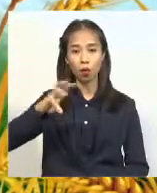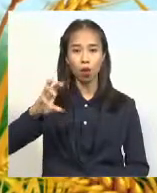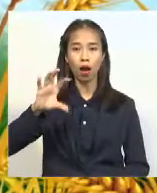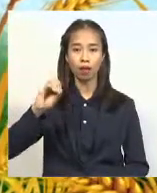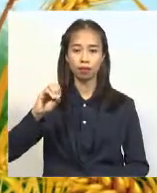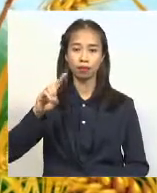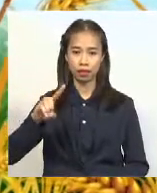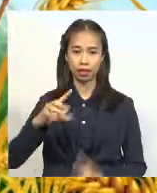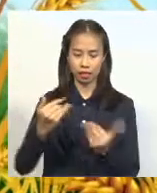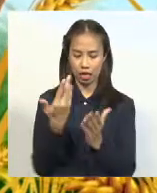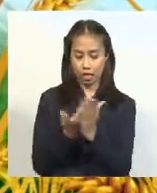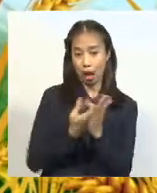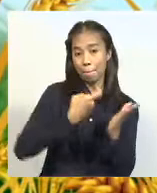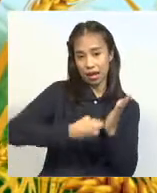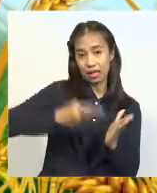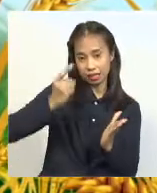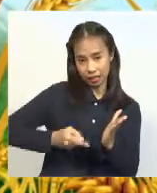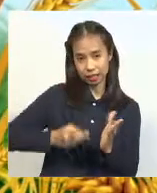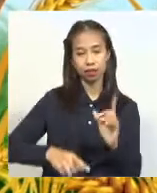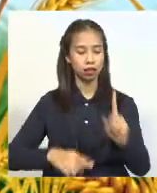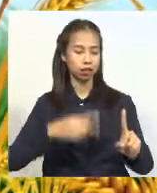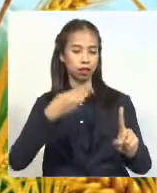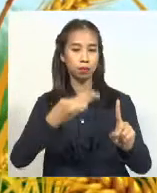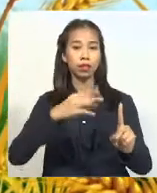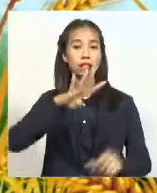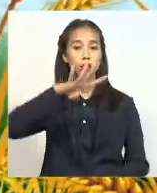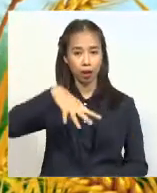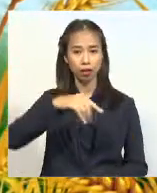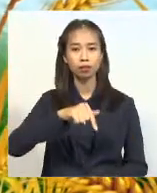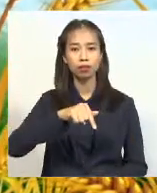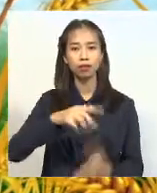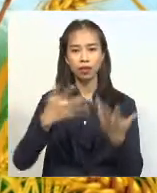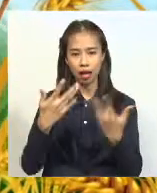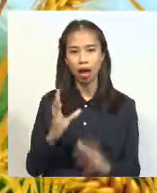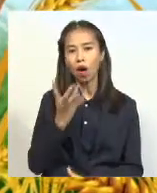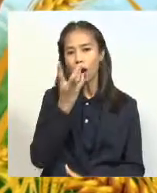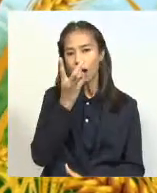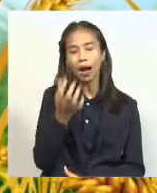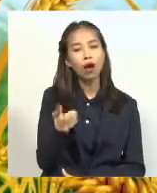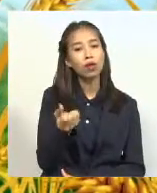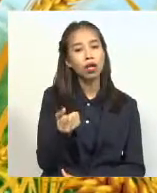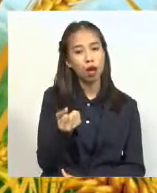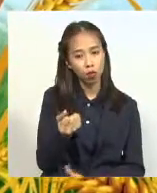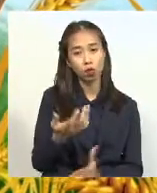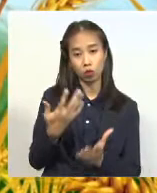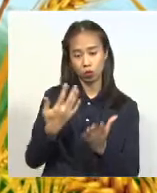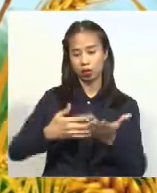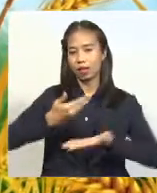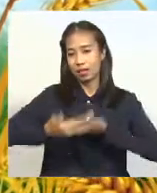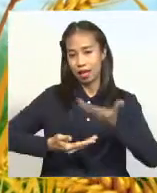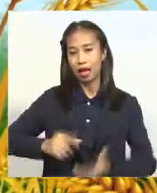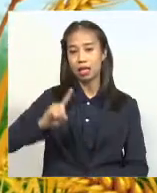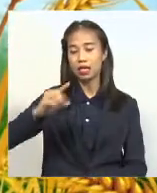15,651 บาทสูงกว่าราคาประกันที่ตันละ 14,000 บาทรวมทั้งข้าวเปลือกเหนียวราคาตลาดอ้างอิงสูงถึงตัน